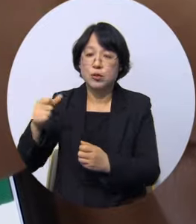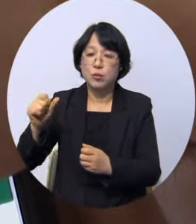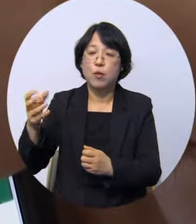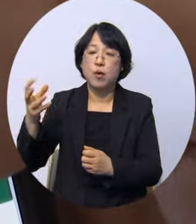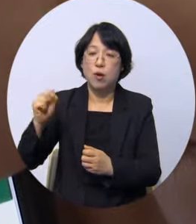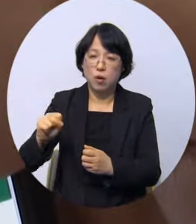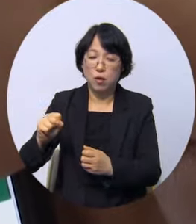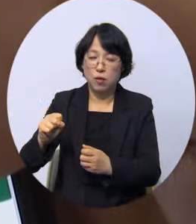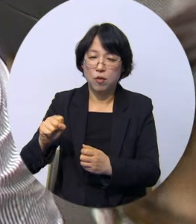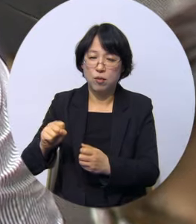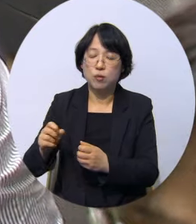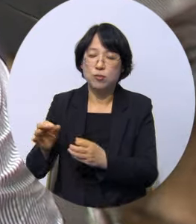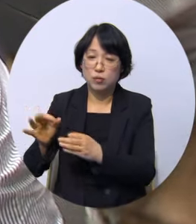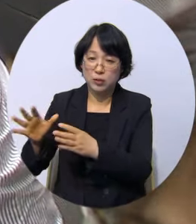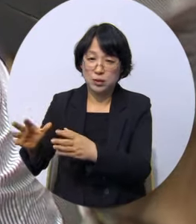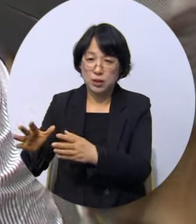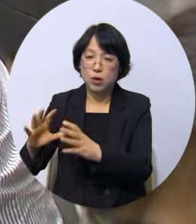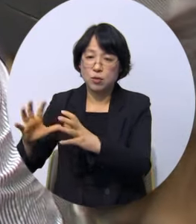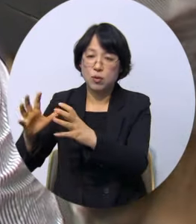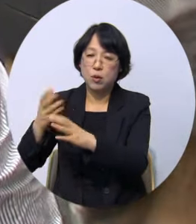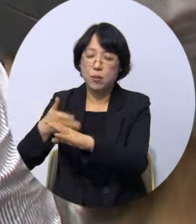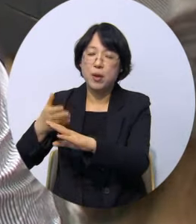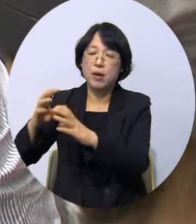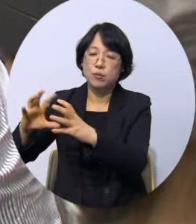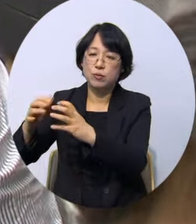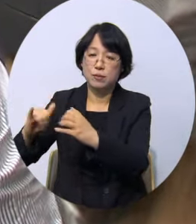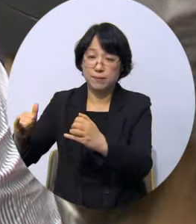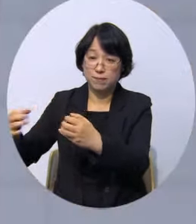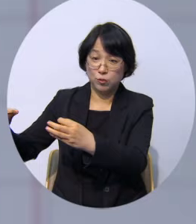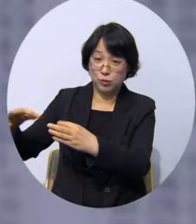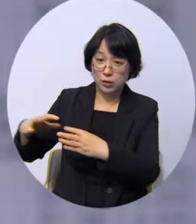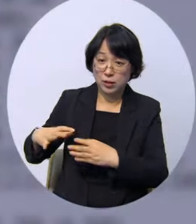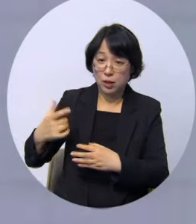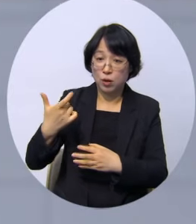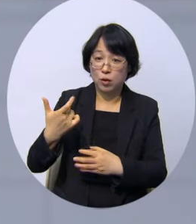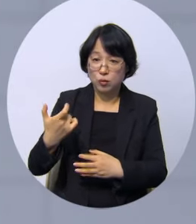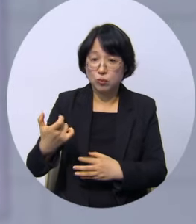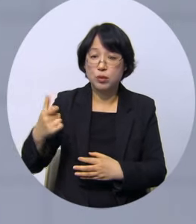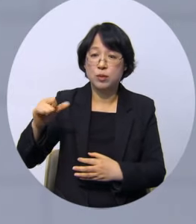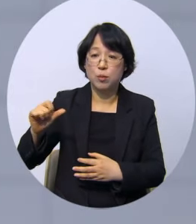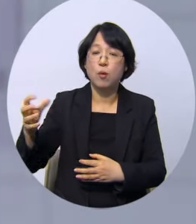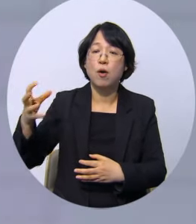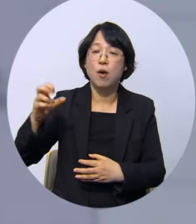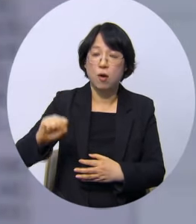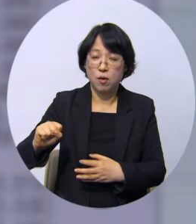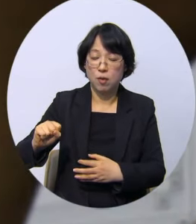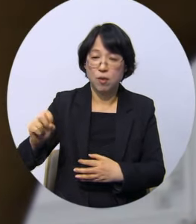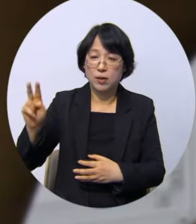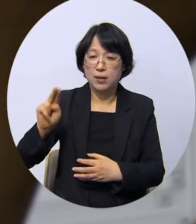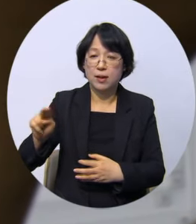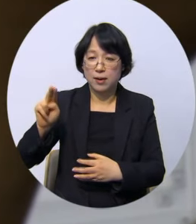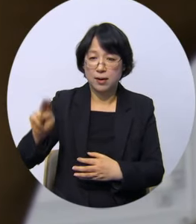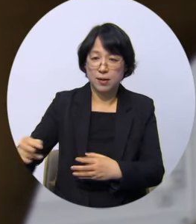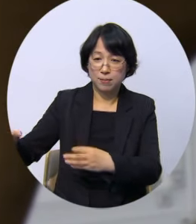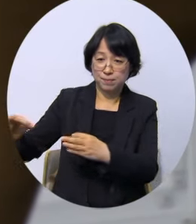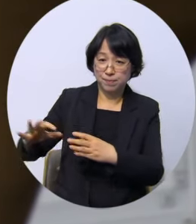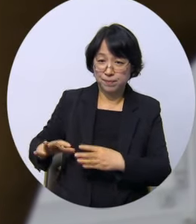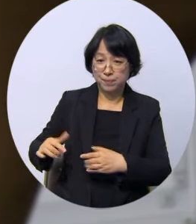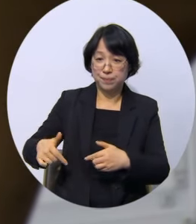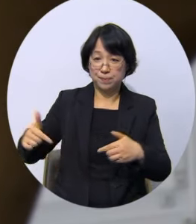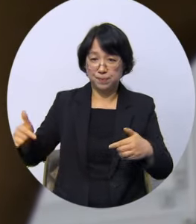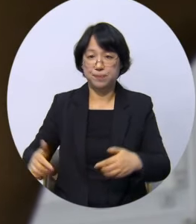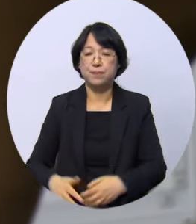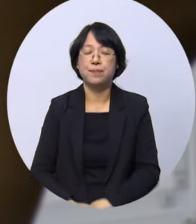달러 외국인의 국내투자는 채권을 중심으로 65억 2천만 달러로 각각 확대됐습니다 KTV